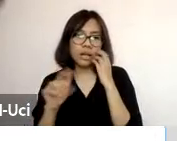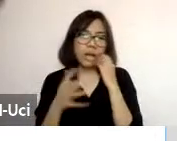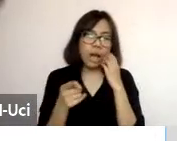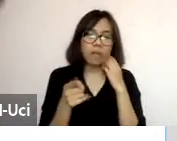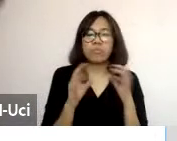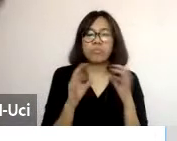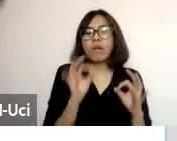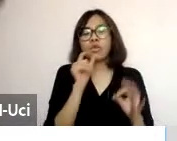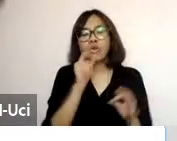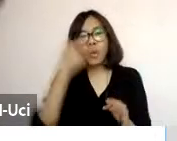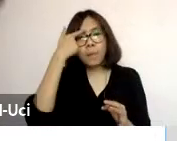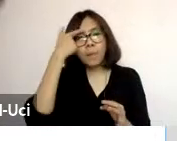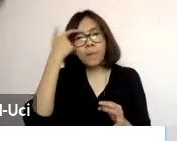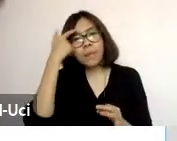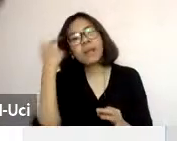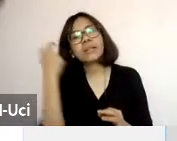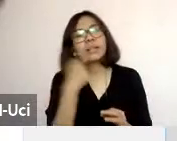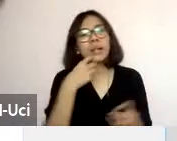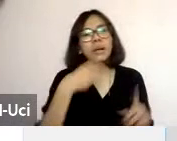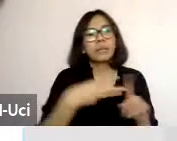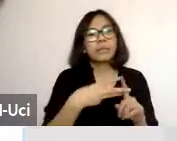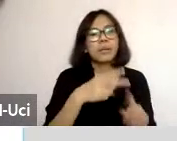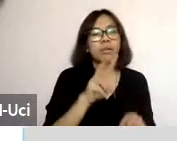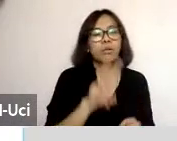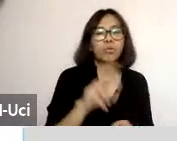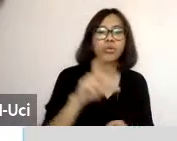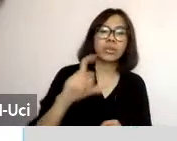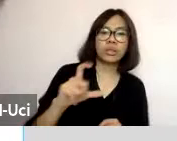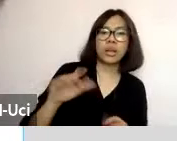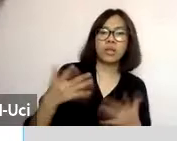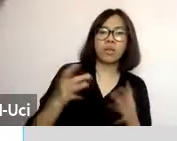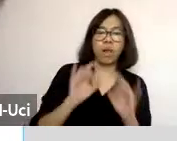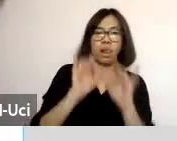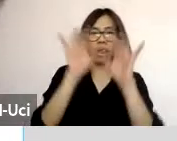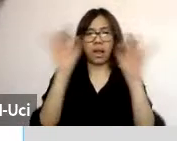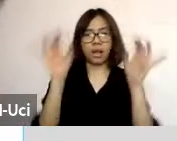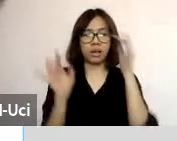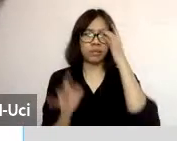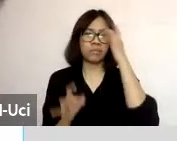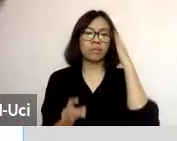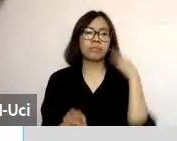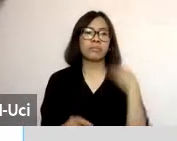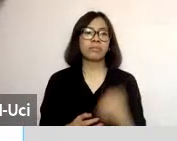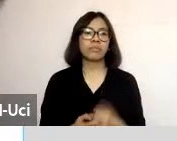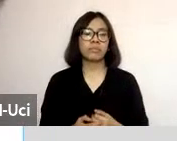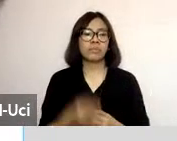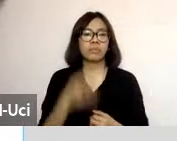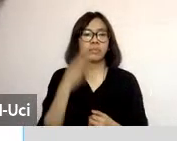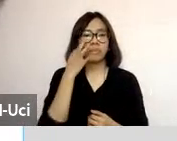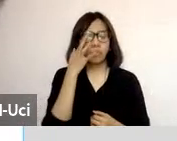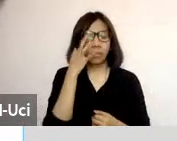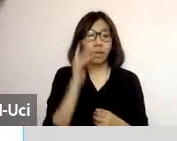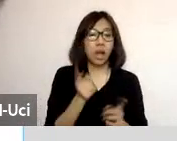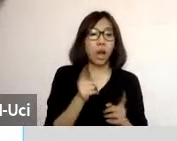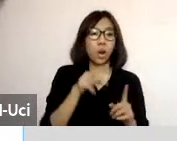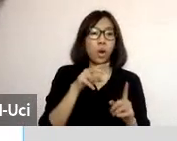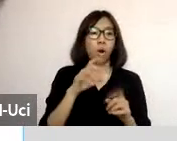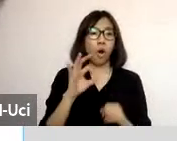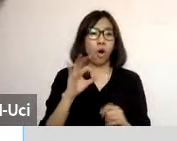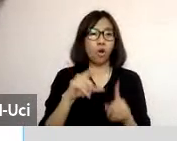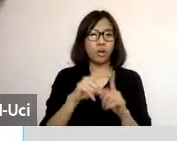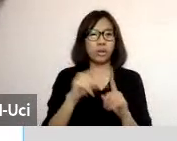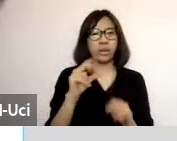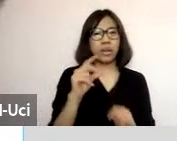sebagainya next nah ini analisis dari kita kalau kiranya bahwa dari sisi perspektif sendiri Memang